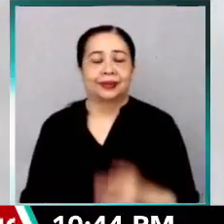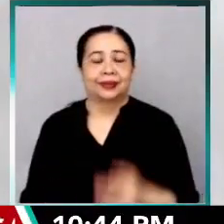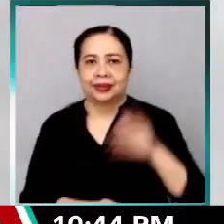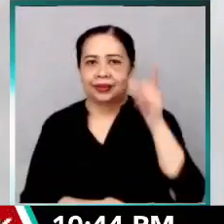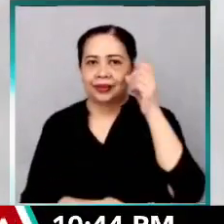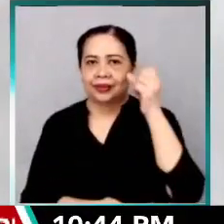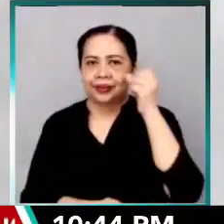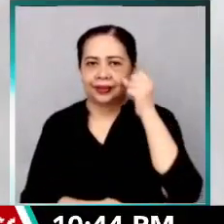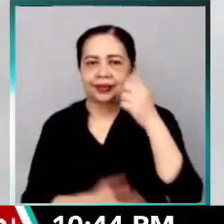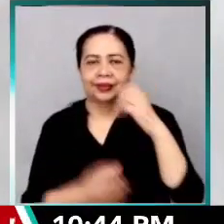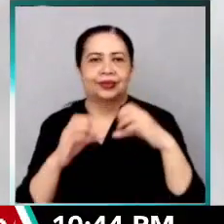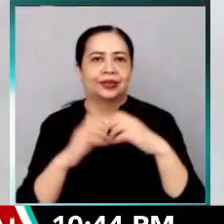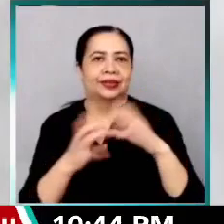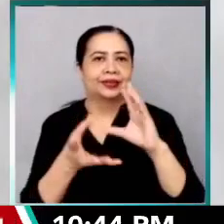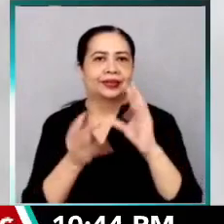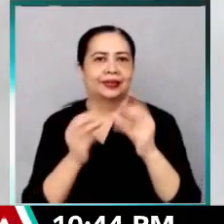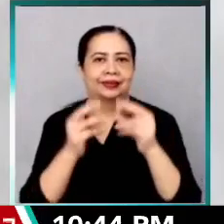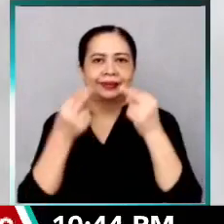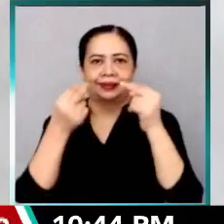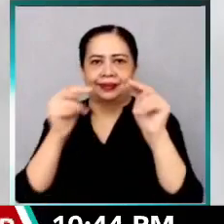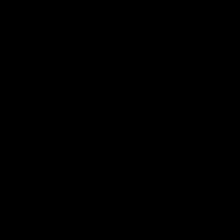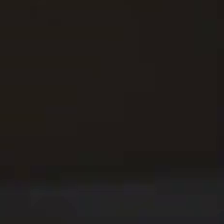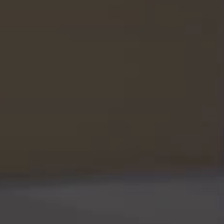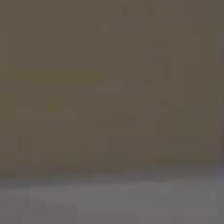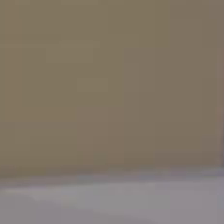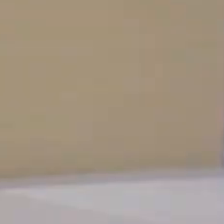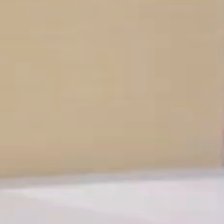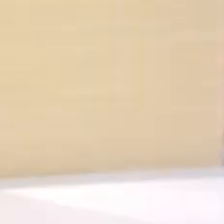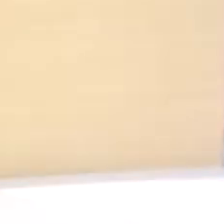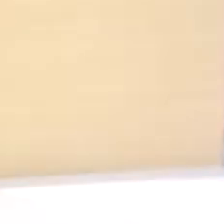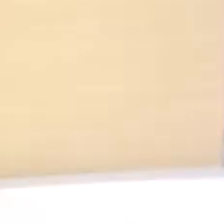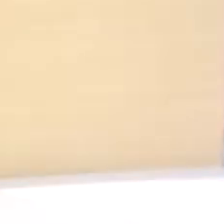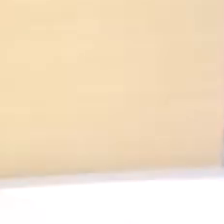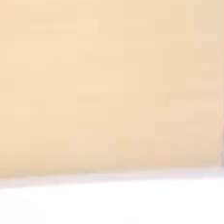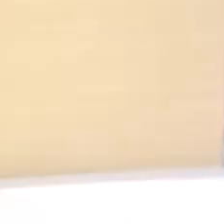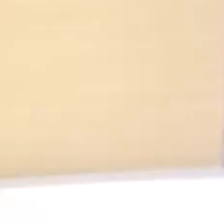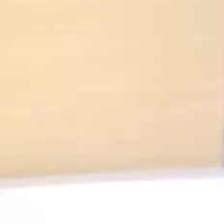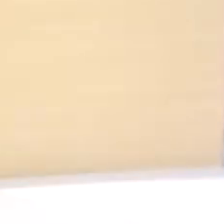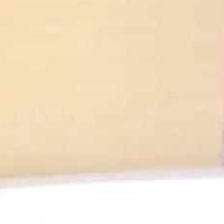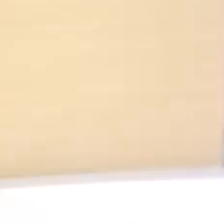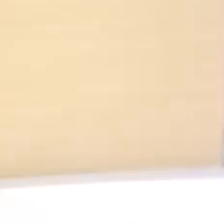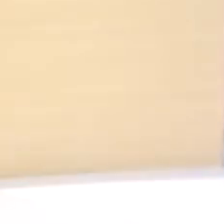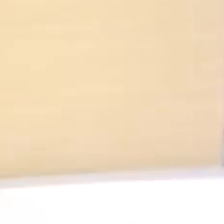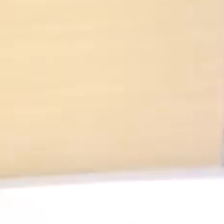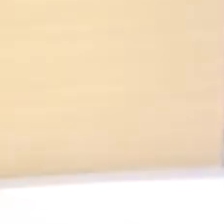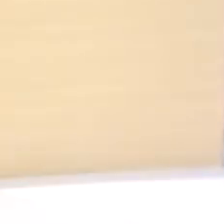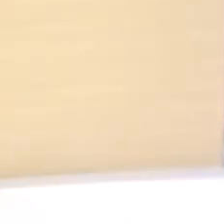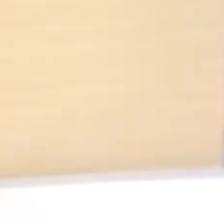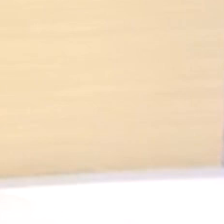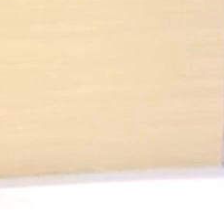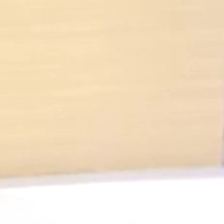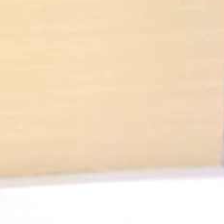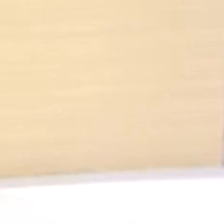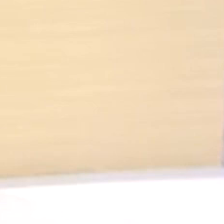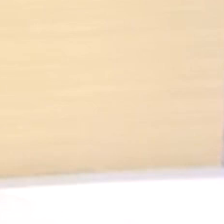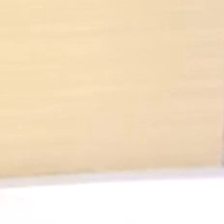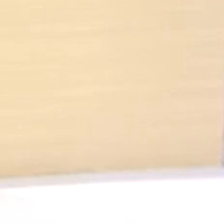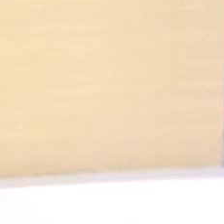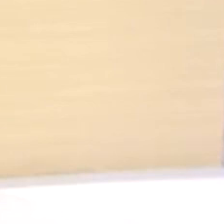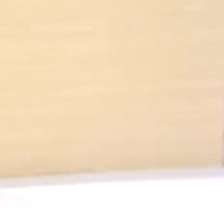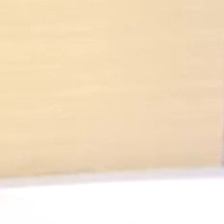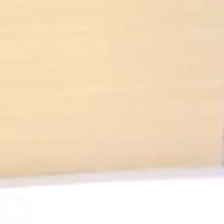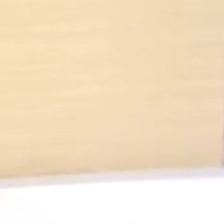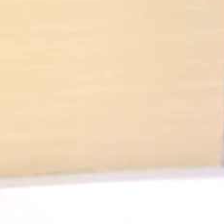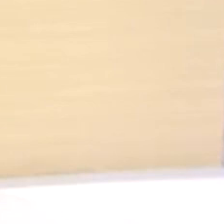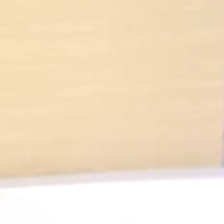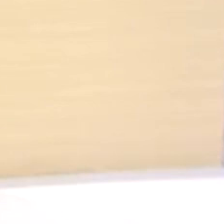para sa GMA Integrated News. Huwag magpahuli sa mga balitang dapat niyong malaman. Maaring mapanood ang State